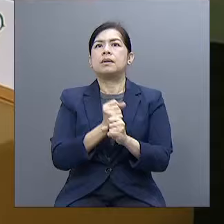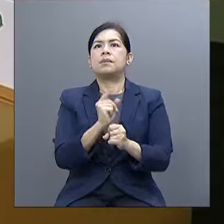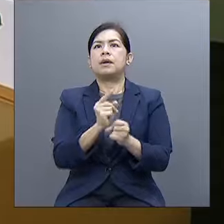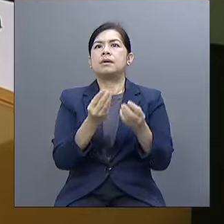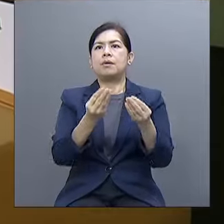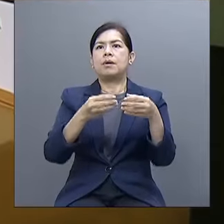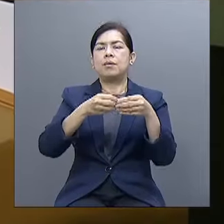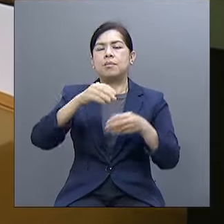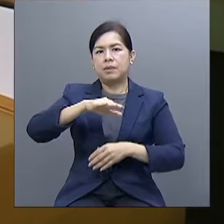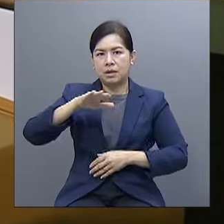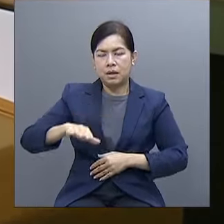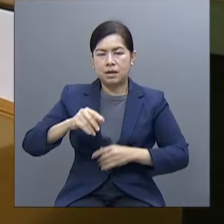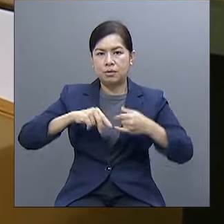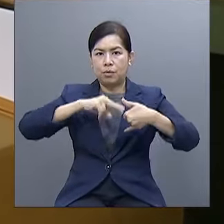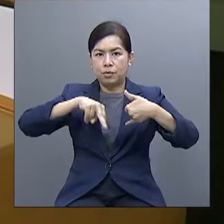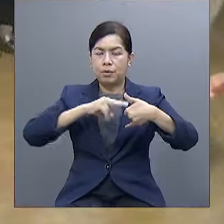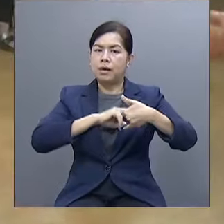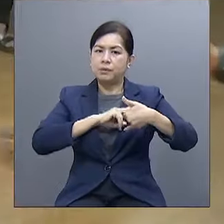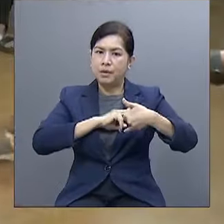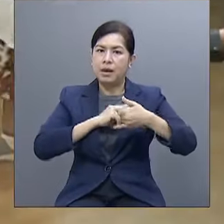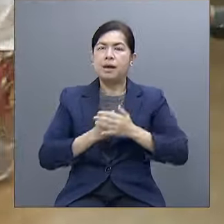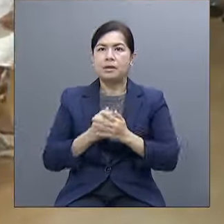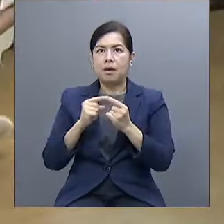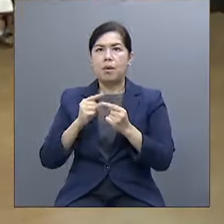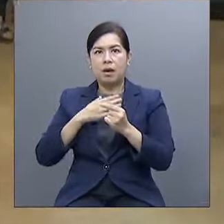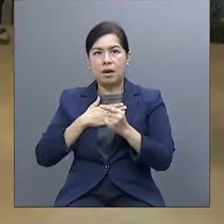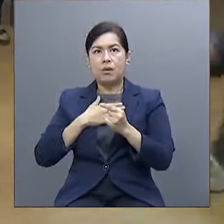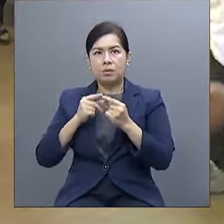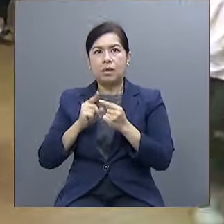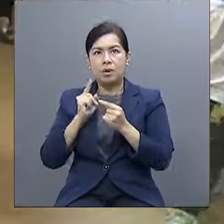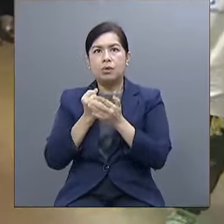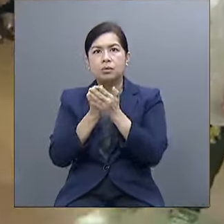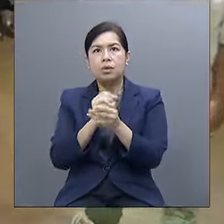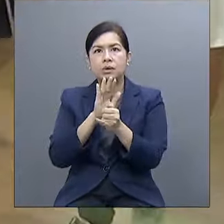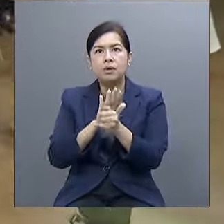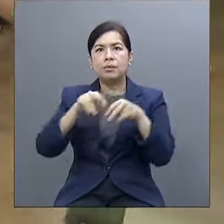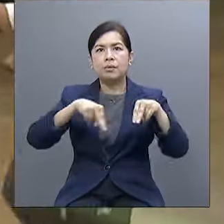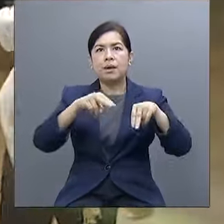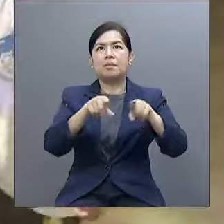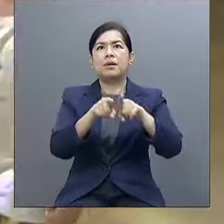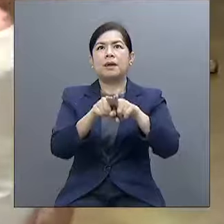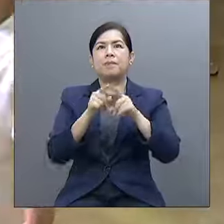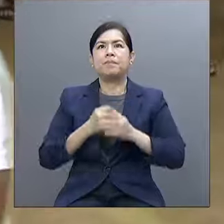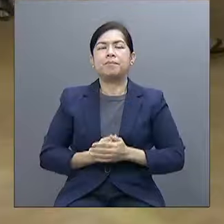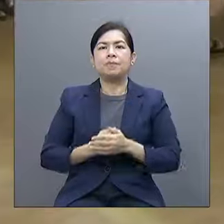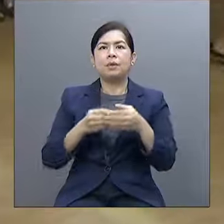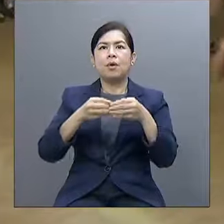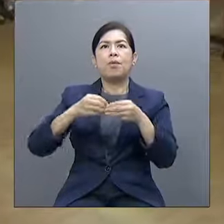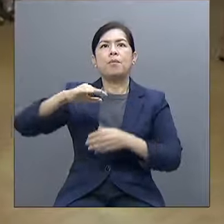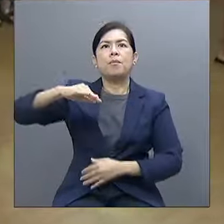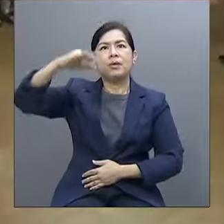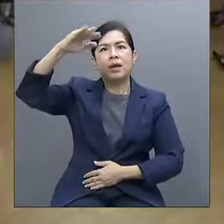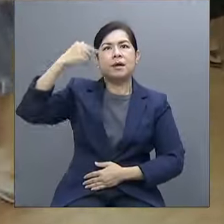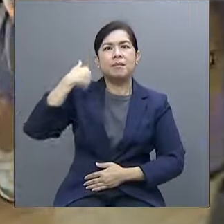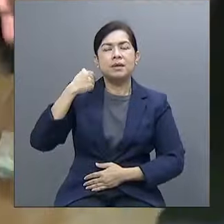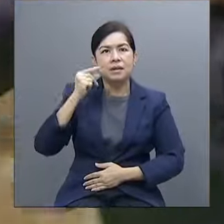ำคัญคือเขายังต้องการได้รับการปกป้องดูแลนะครับในวัย0-7 ปีแรกของชีวิตเนี่ยเพราะฉะนั้นผู้ใหญ่เนี่ยจะต้องมีส